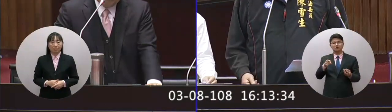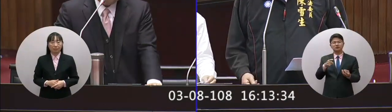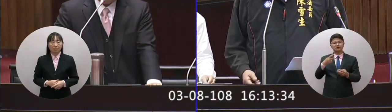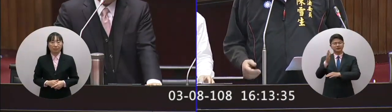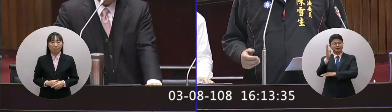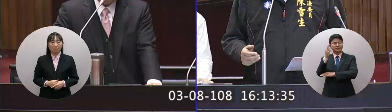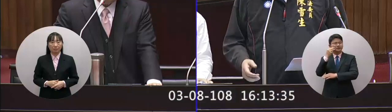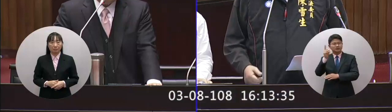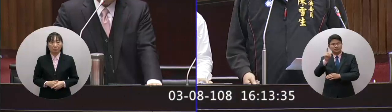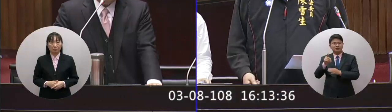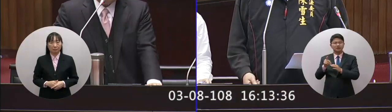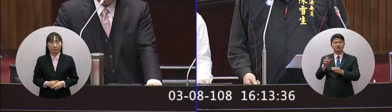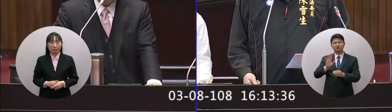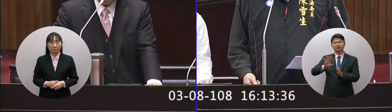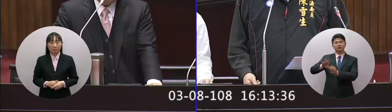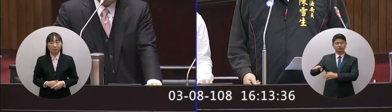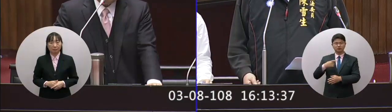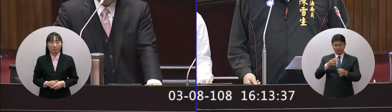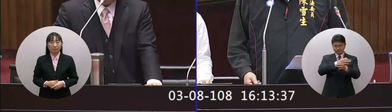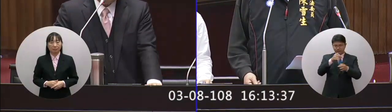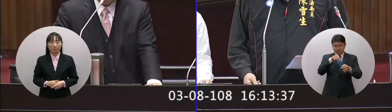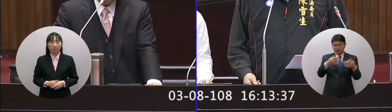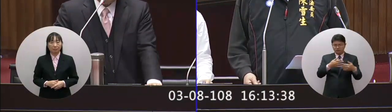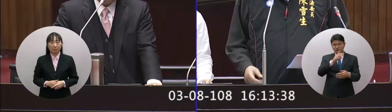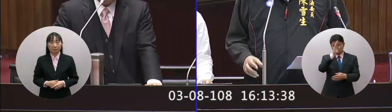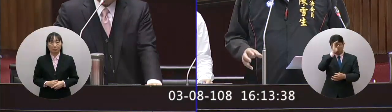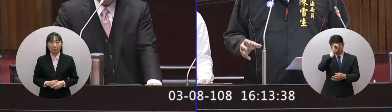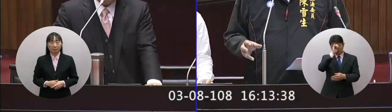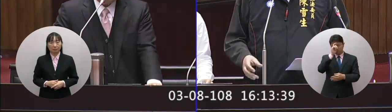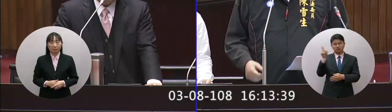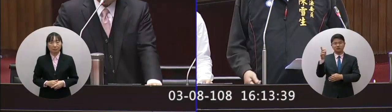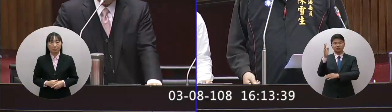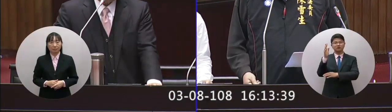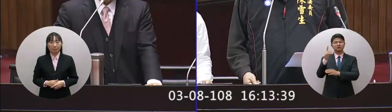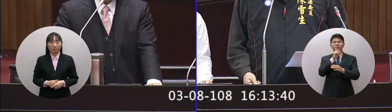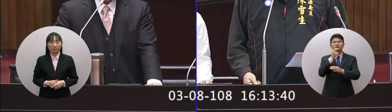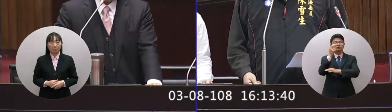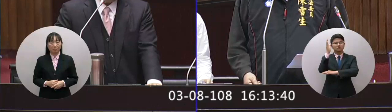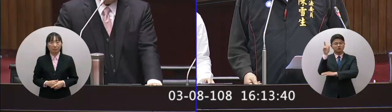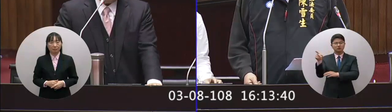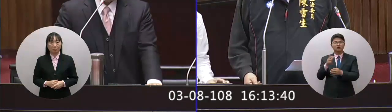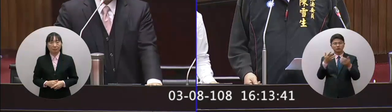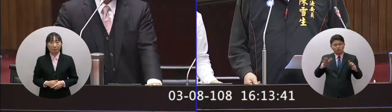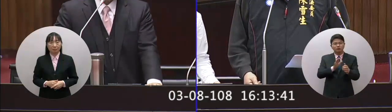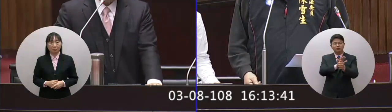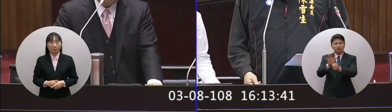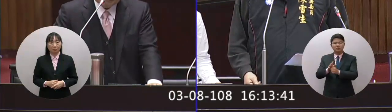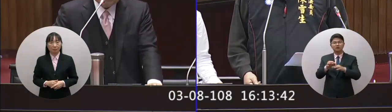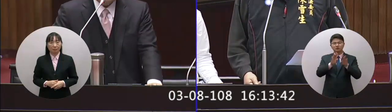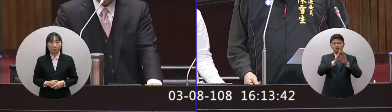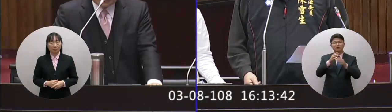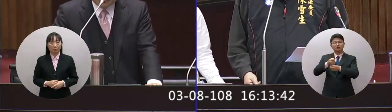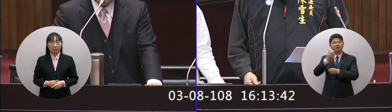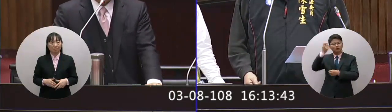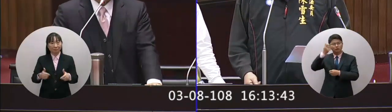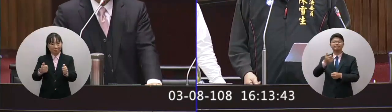部分，有关经济的部分我们拜托我们中央在政策上给金马两地支持。谢谢